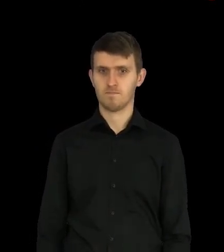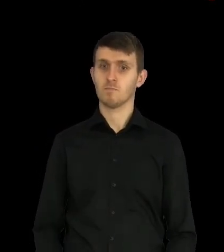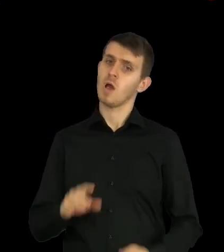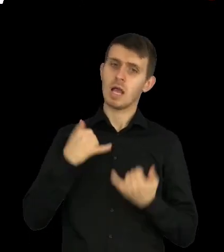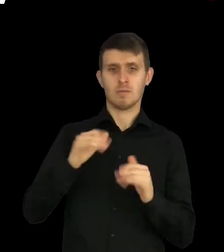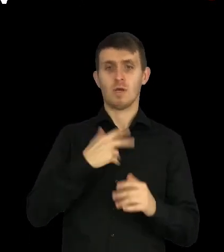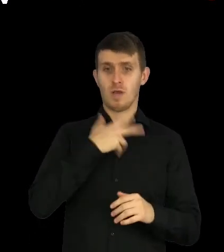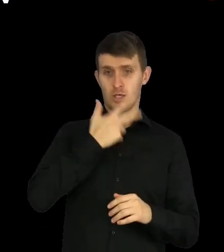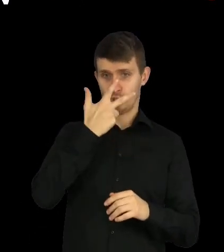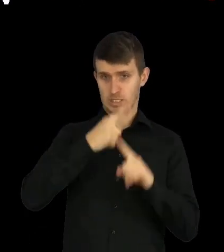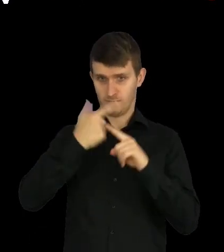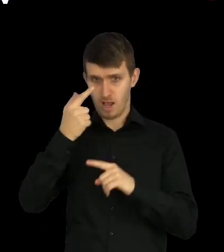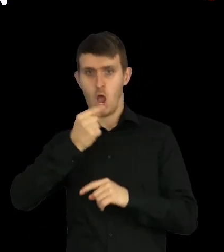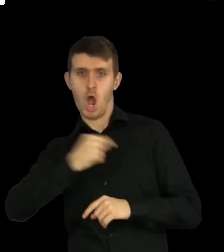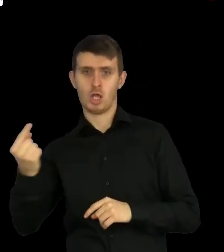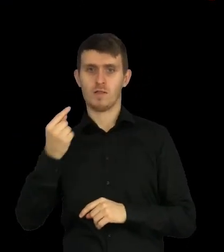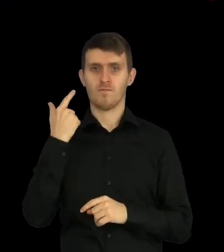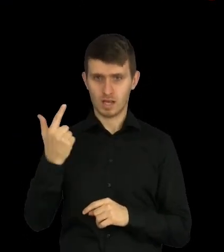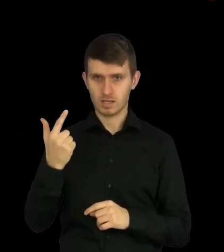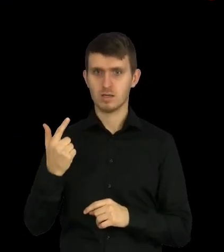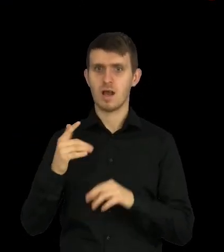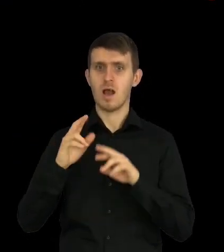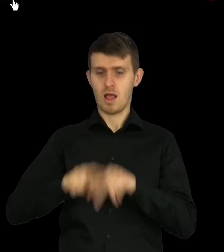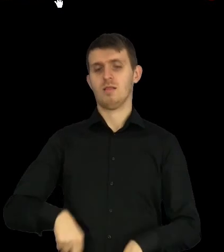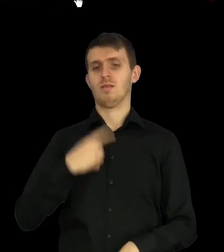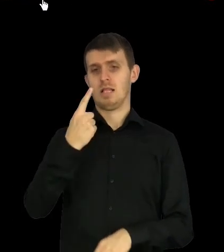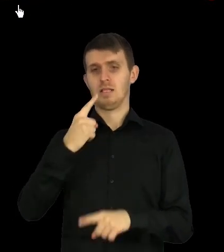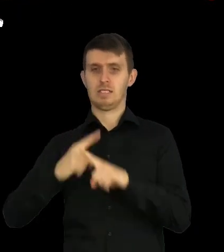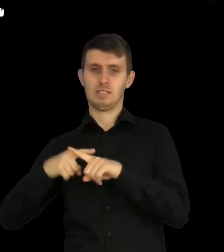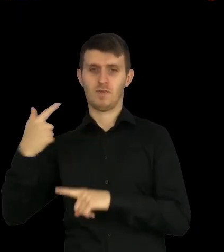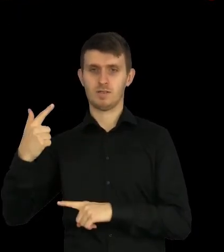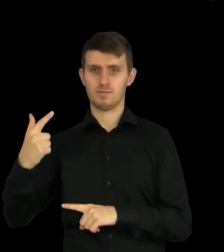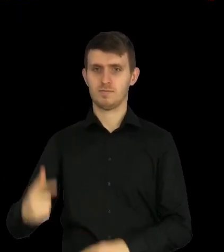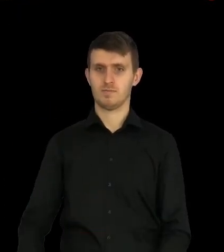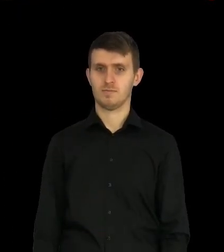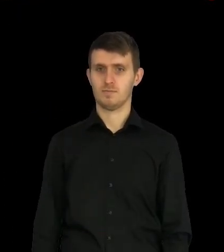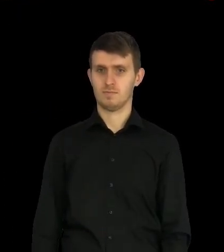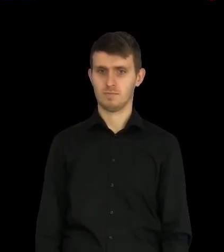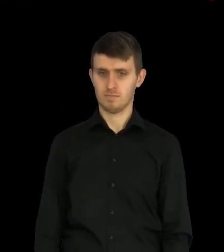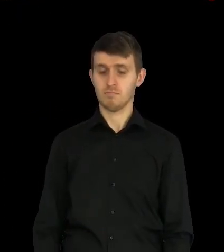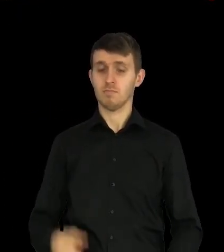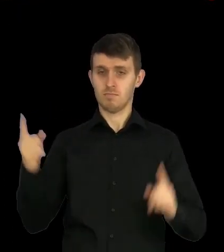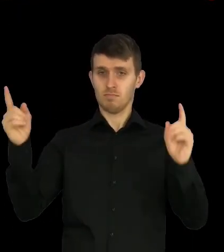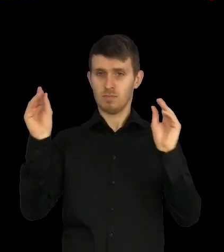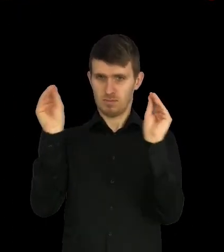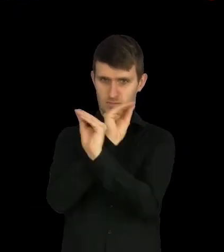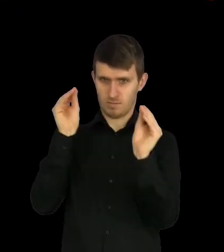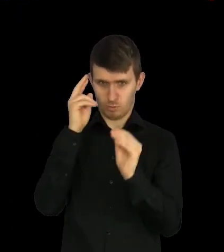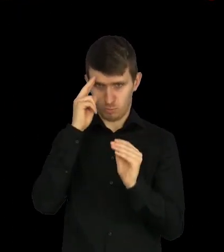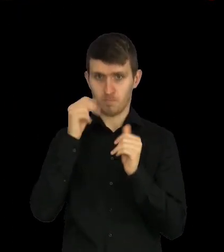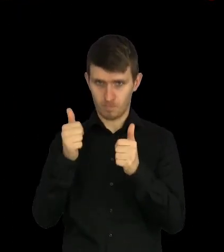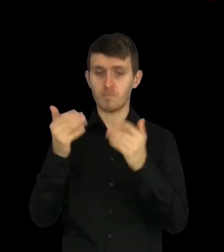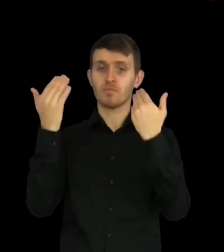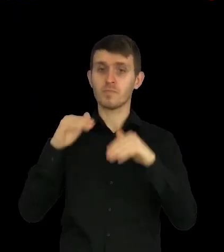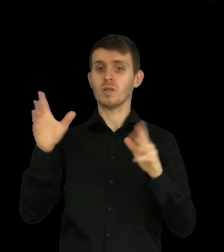i muszę oddać 2 z nich, to zostanie mi 1X kwadrat. Zatem to się upraszcza do 1X kwadrat, czyli